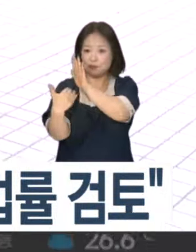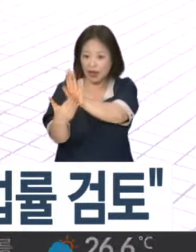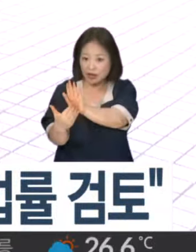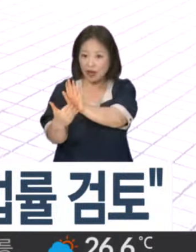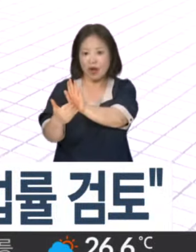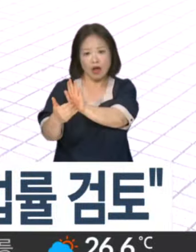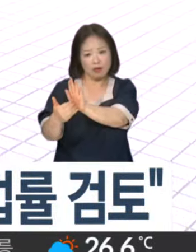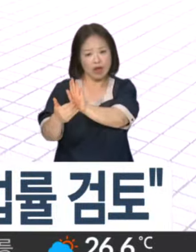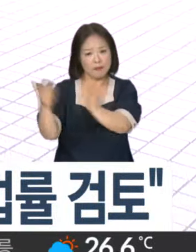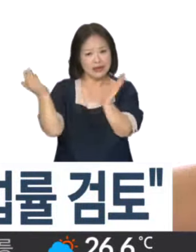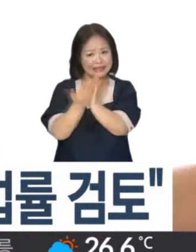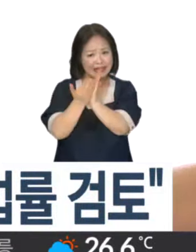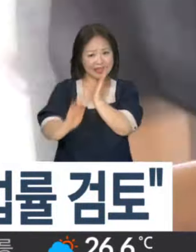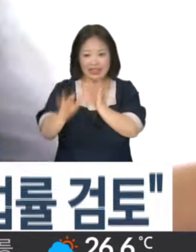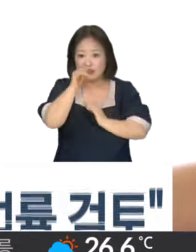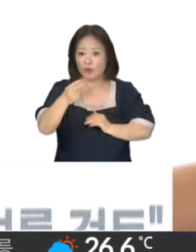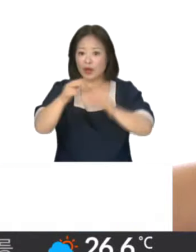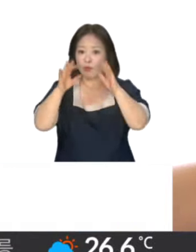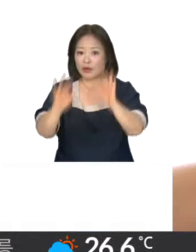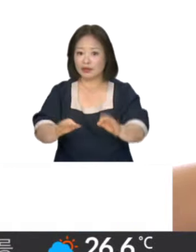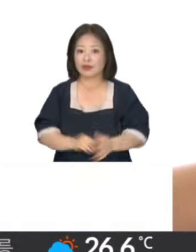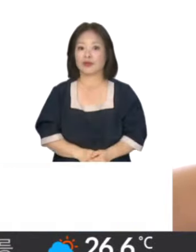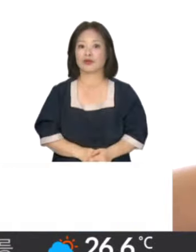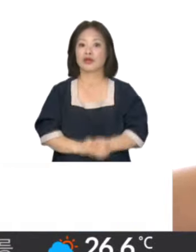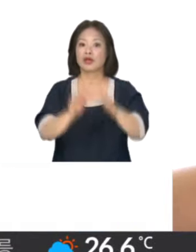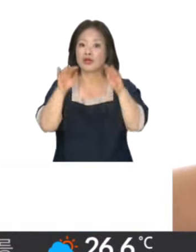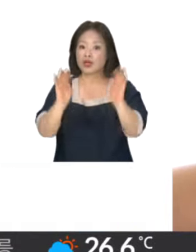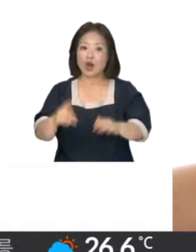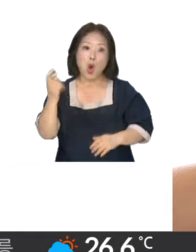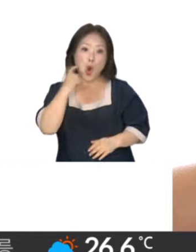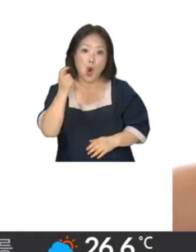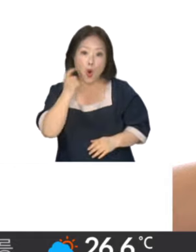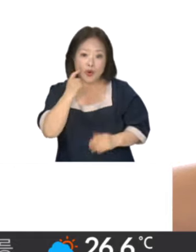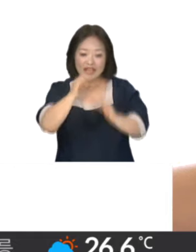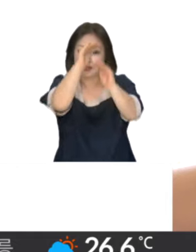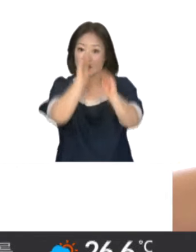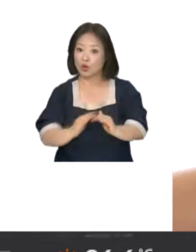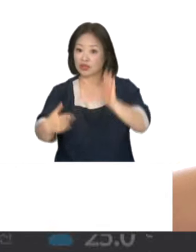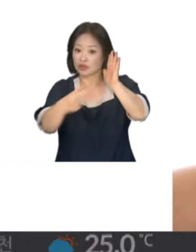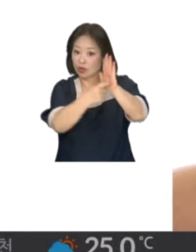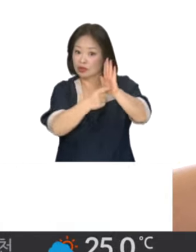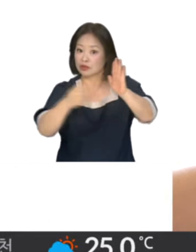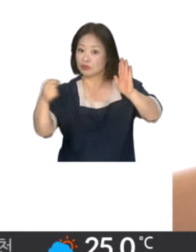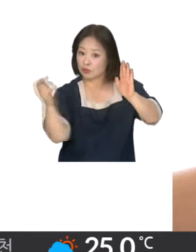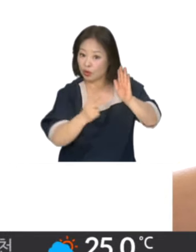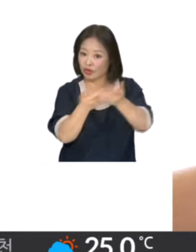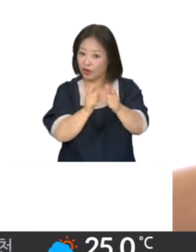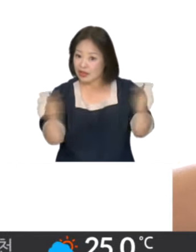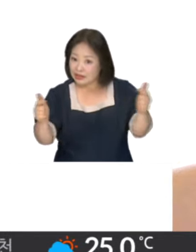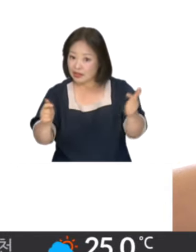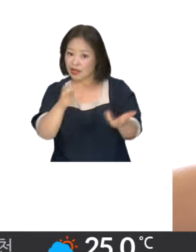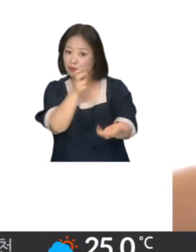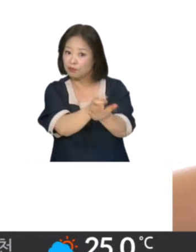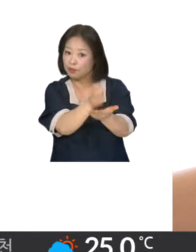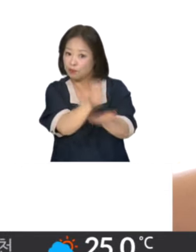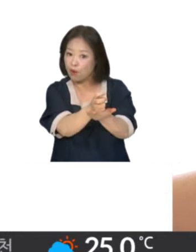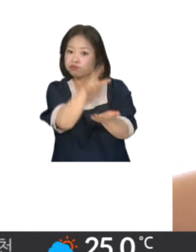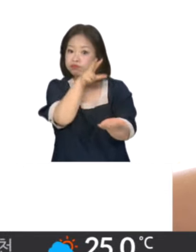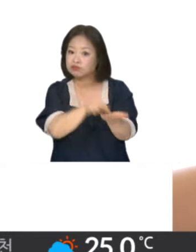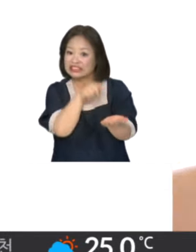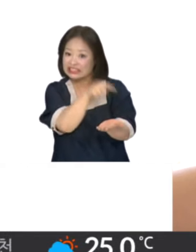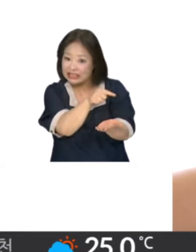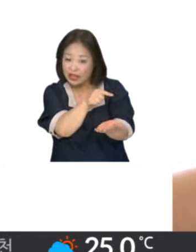말했습니다 허위 사실 적시한 명예 훼손에도 해당이 되고 그외에도 여러가지 법률적인가